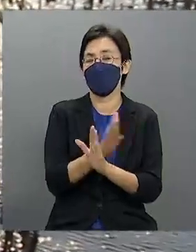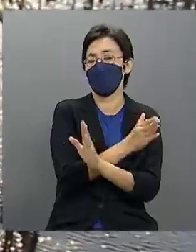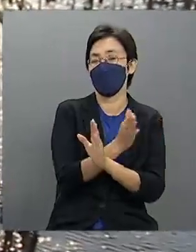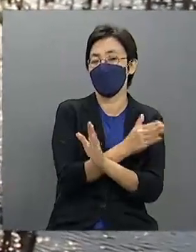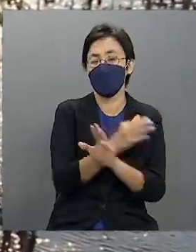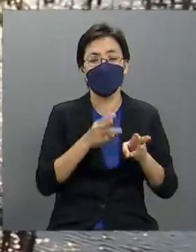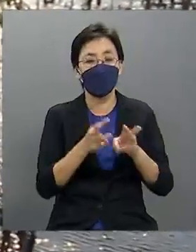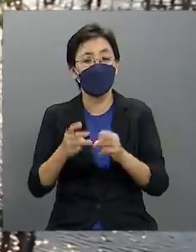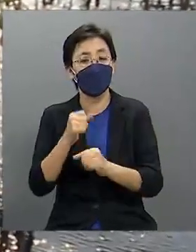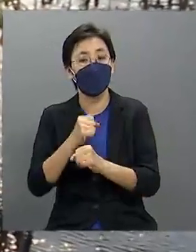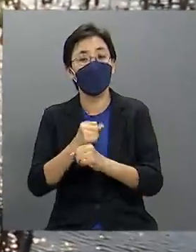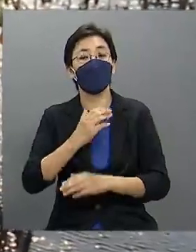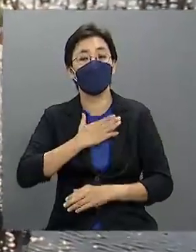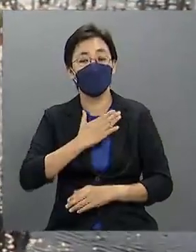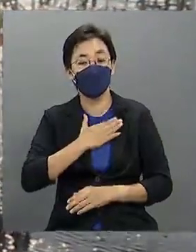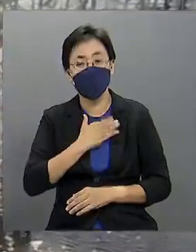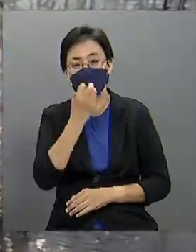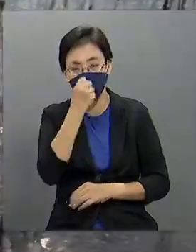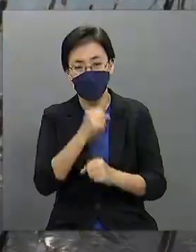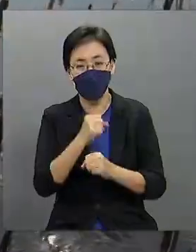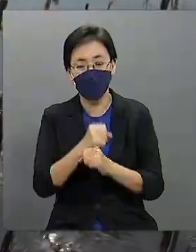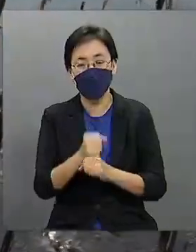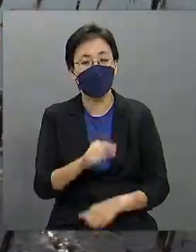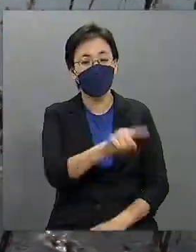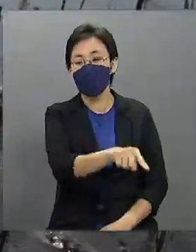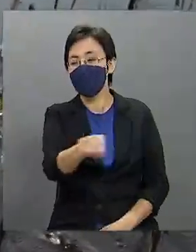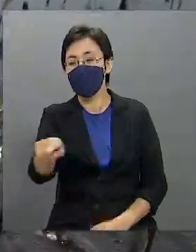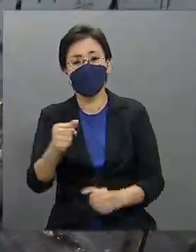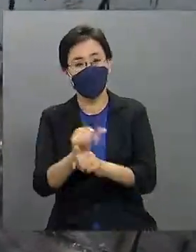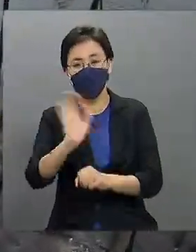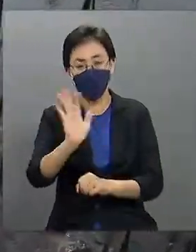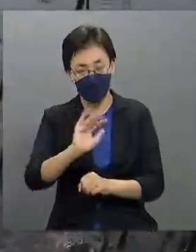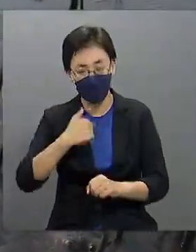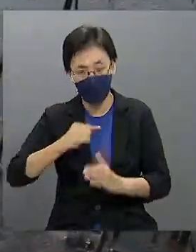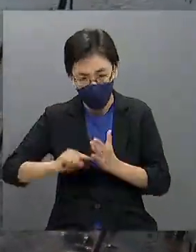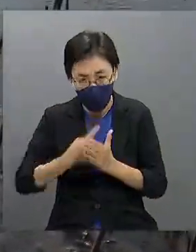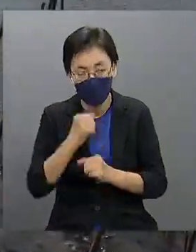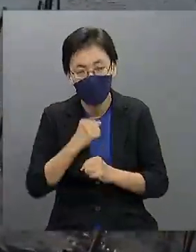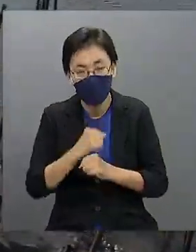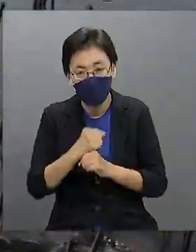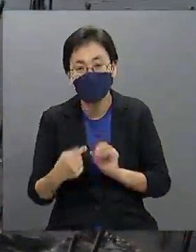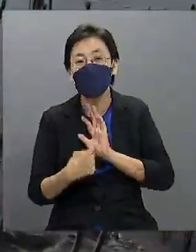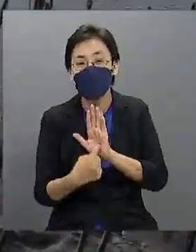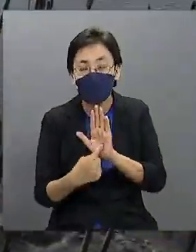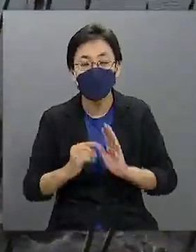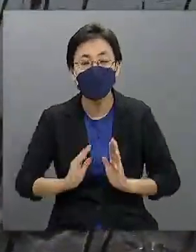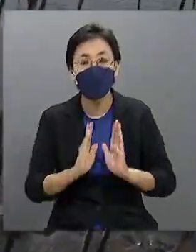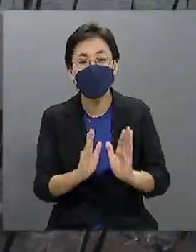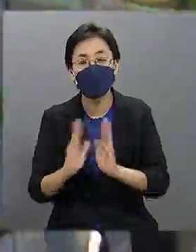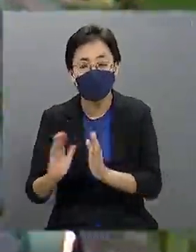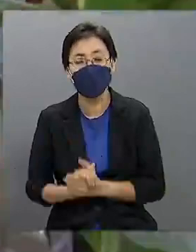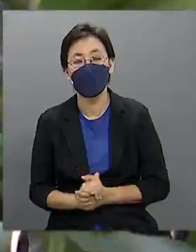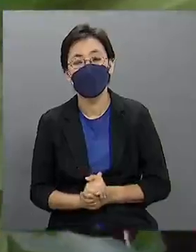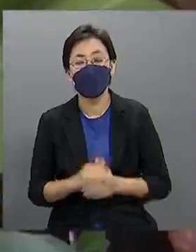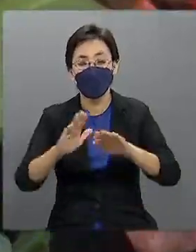เราลงทำใหดูไม่ใช่คิ้ให้เขาทำใชไครับ แล้วก็ผูกโยงไปที่เด็ก เราก็ประสานกับ